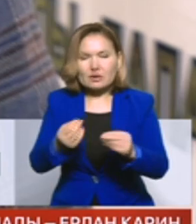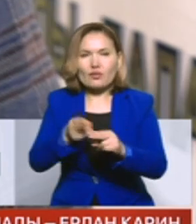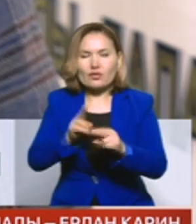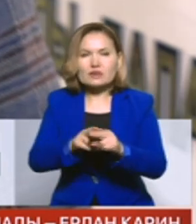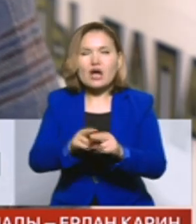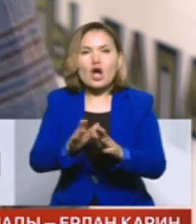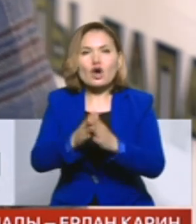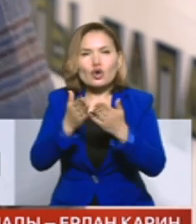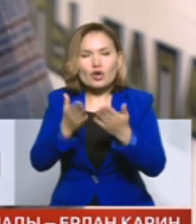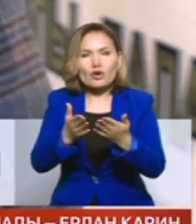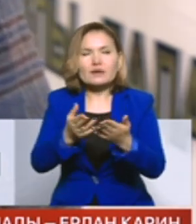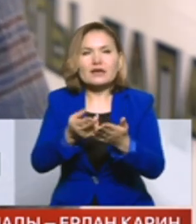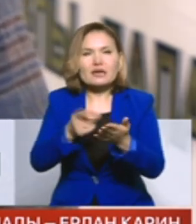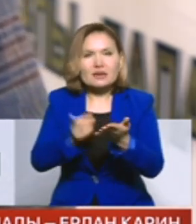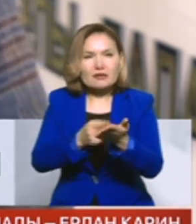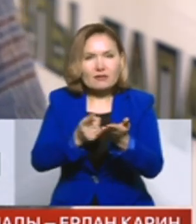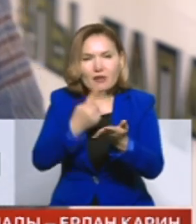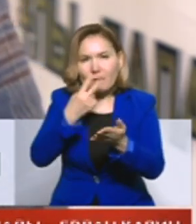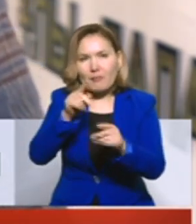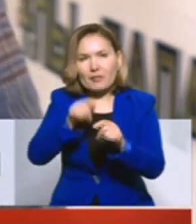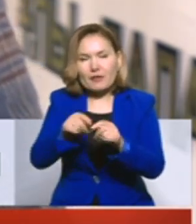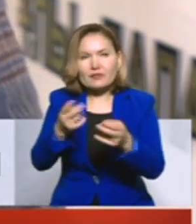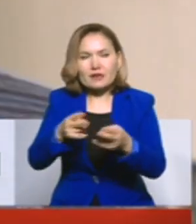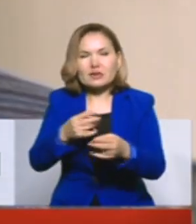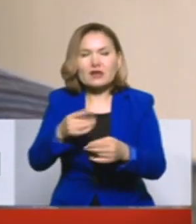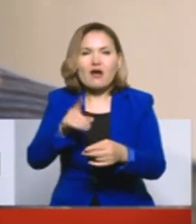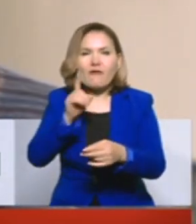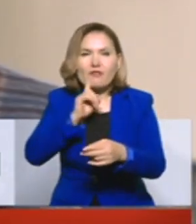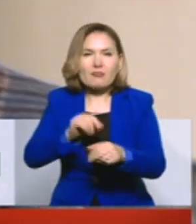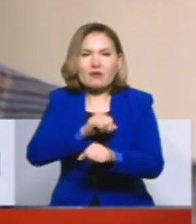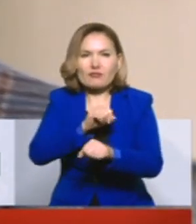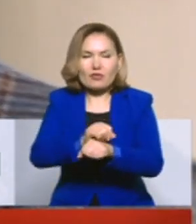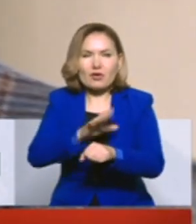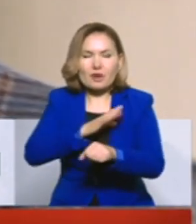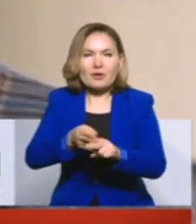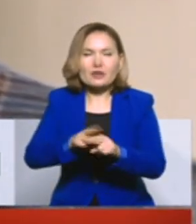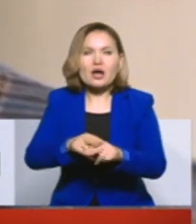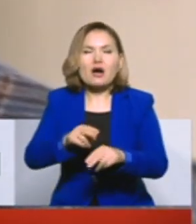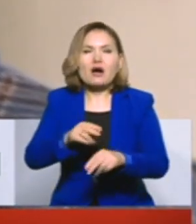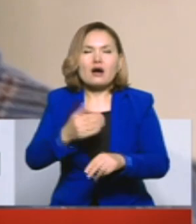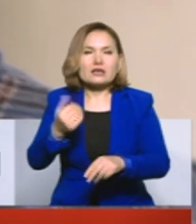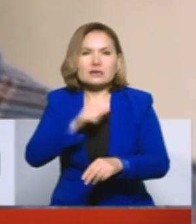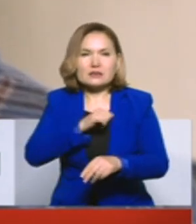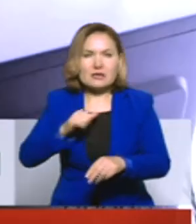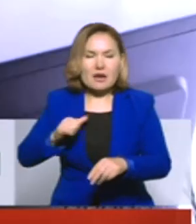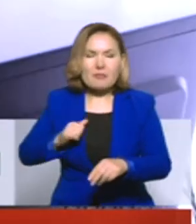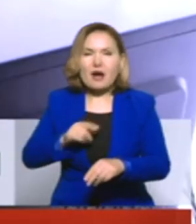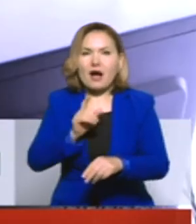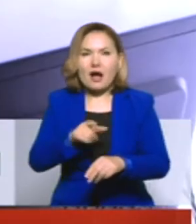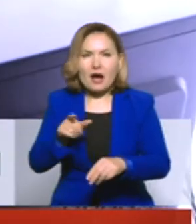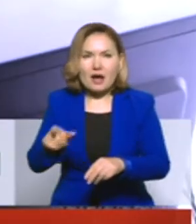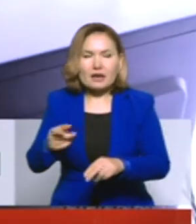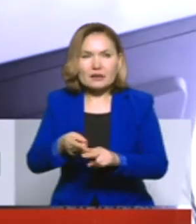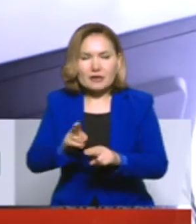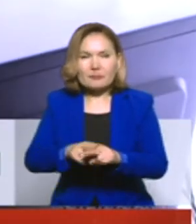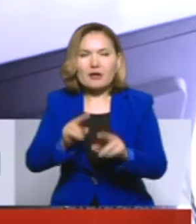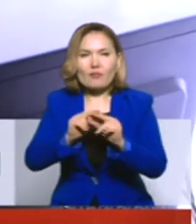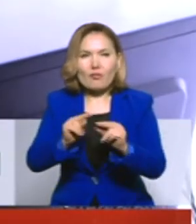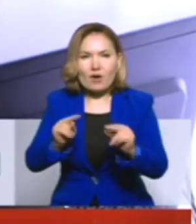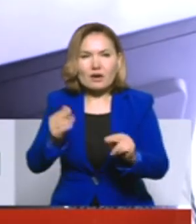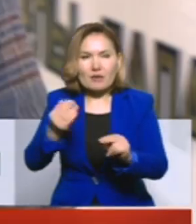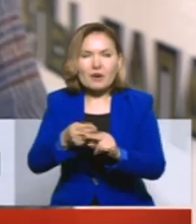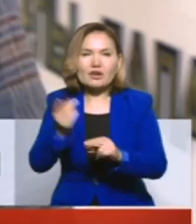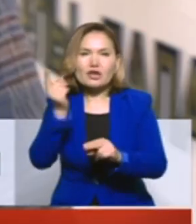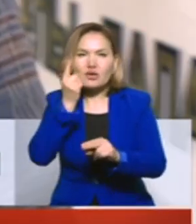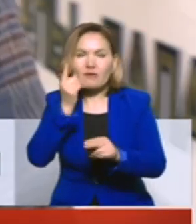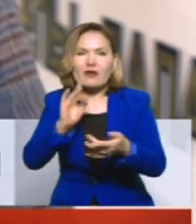тек қана интернетпен жұмыс жасайтын, оның бәрі мүлде тоқтады. Біздің мұғалімдеріміз өздерінің қалтасынан төленген телефондағы